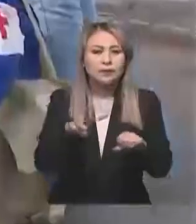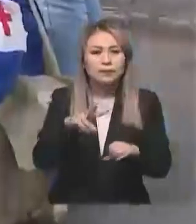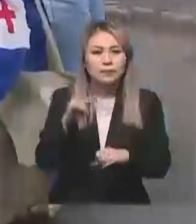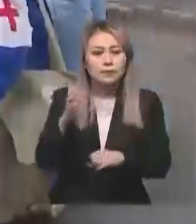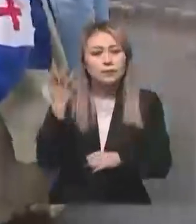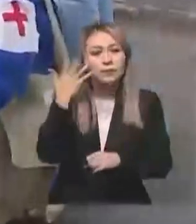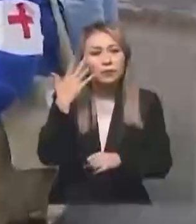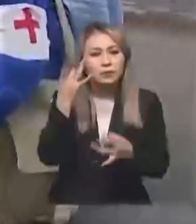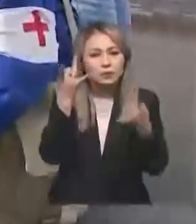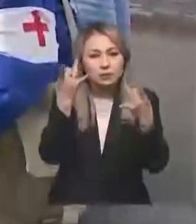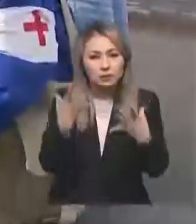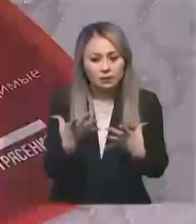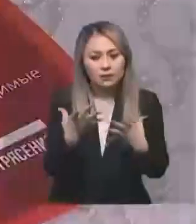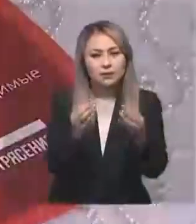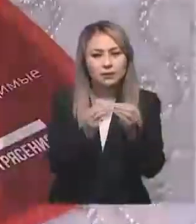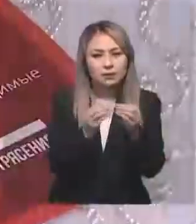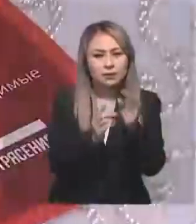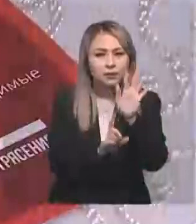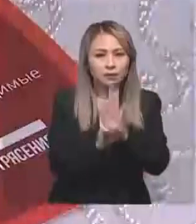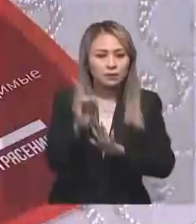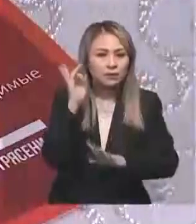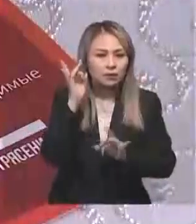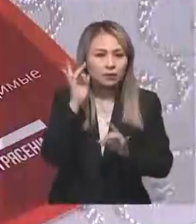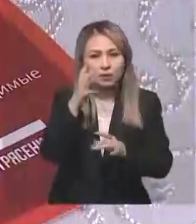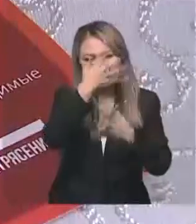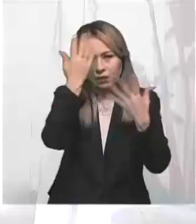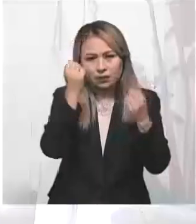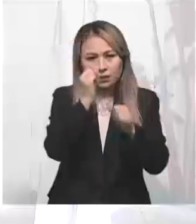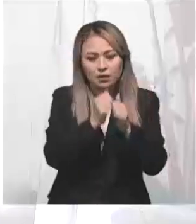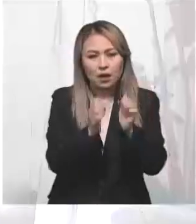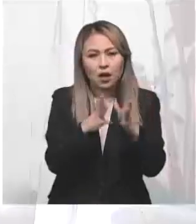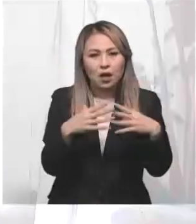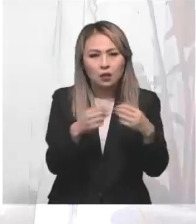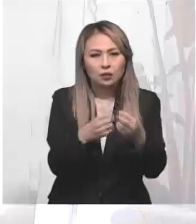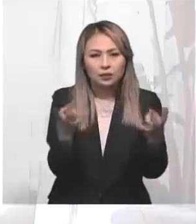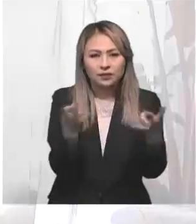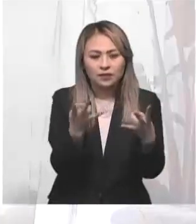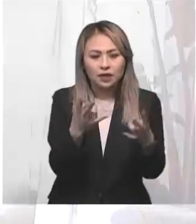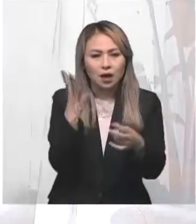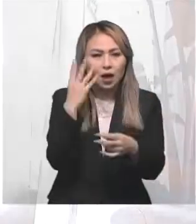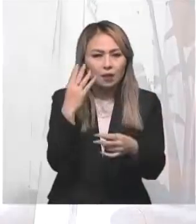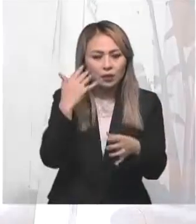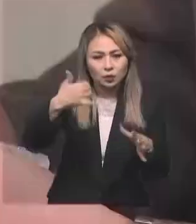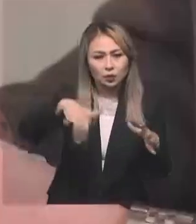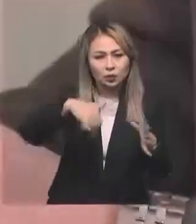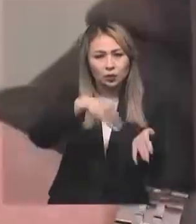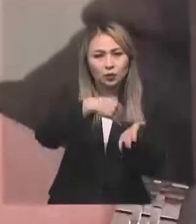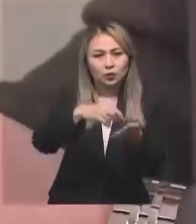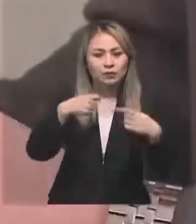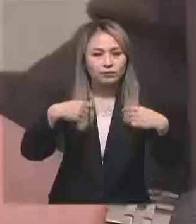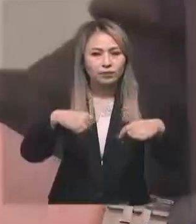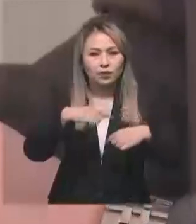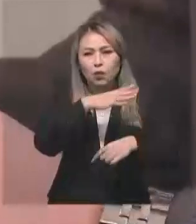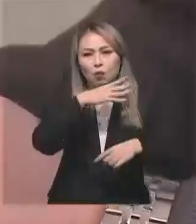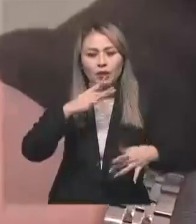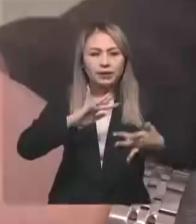жағдай кезіндегі қарапайым он қадамның бірі дабыл дорбасын ұмытпау. Ол әр отбасында болуы тиіс. Алматыда осы дабыл дорбасын сатушылар көбейді.